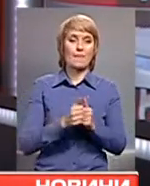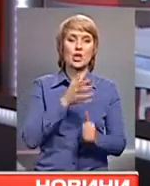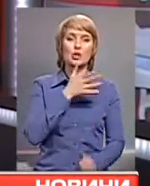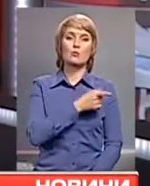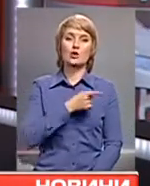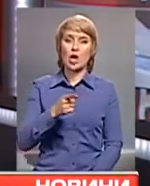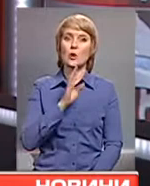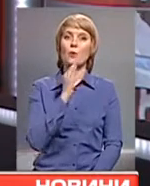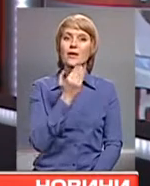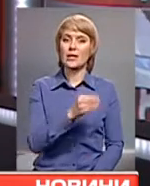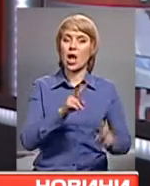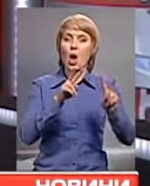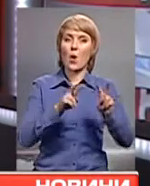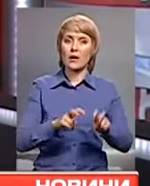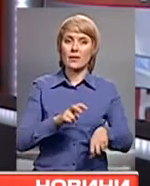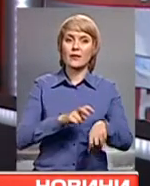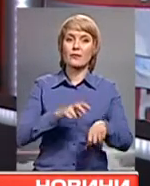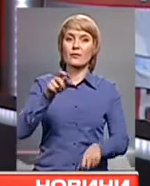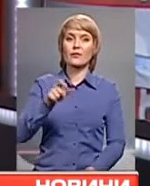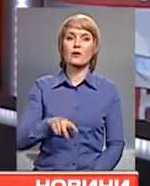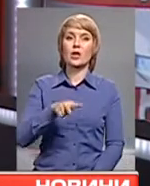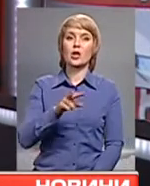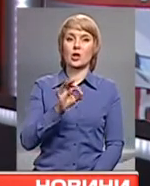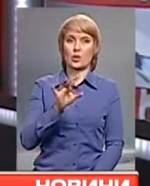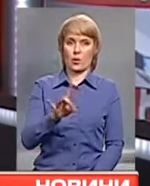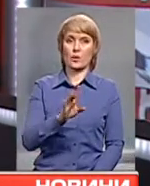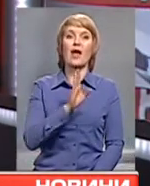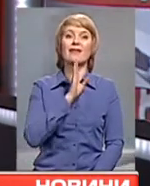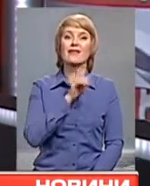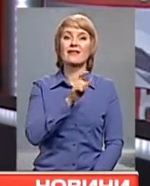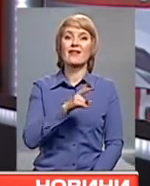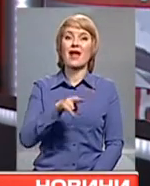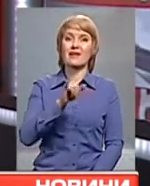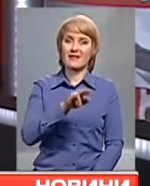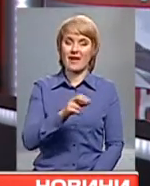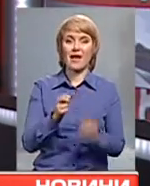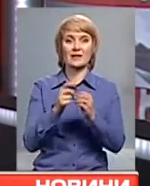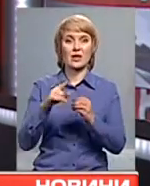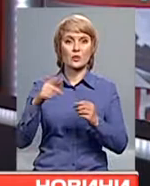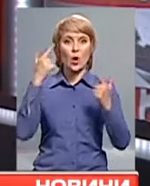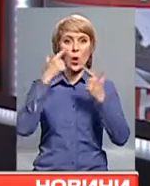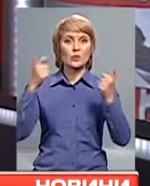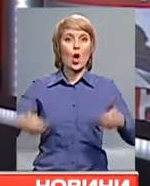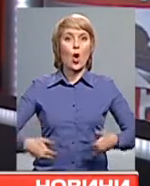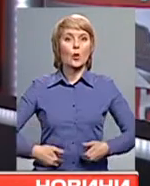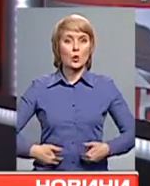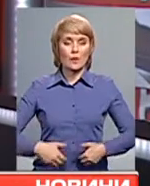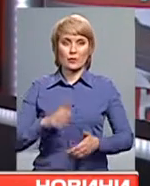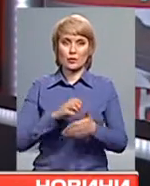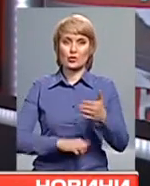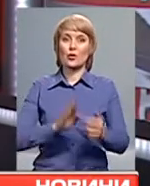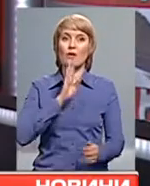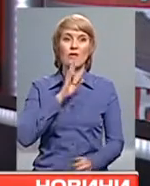адвокат ув'язненої української льотчиці Марк Фейгін. Учора він сказав, що Надія 13 грудня оголосила голодовку через те, що їй